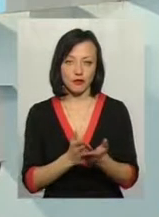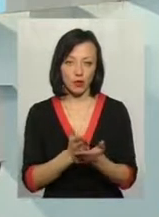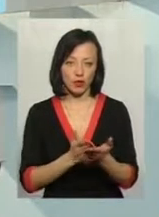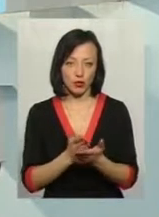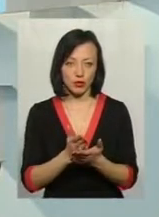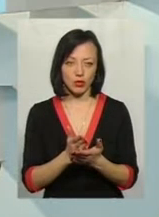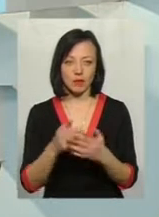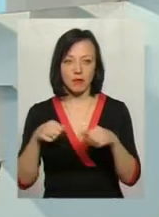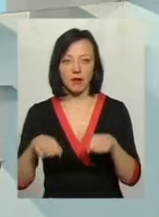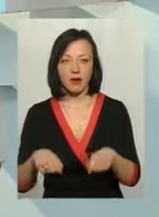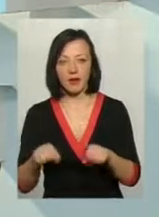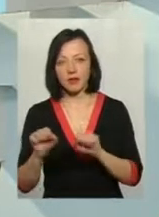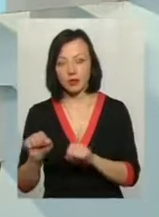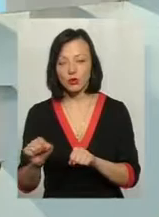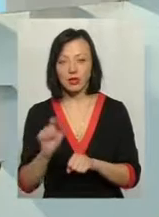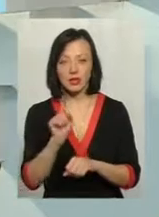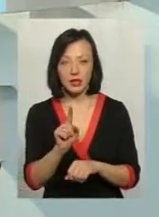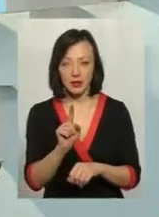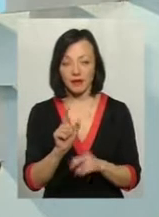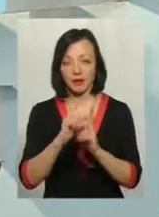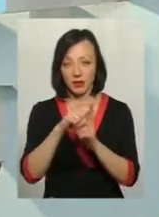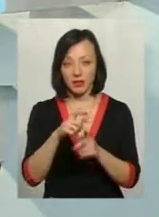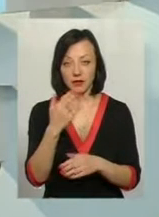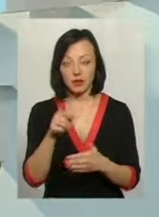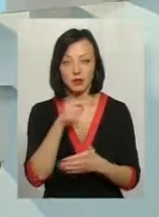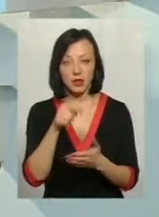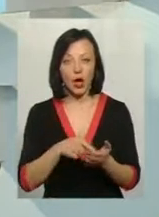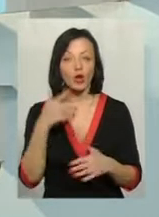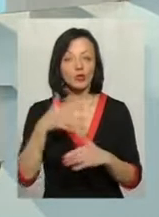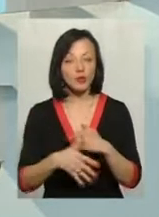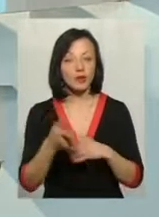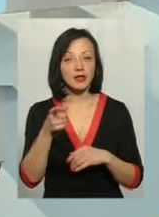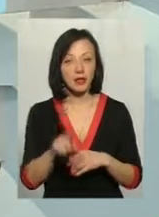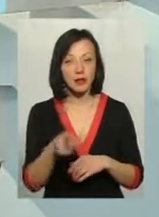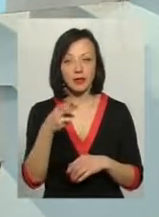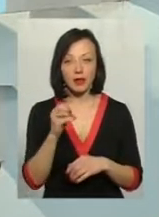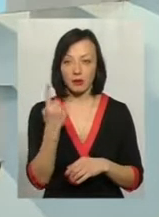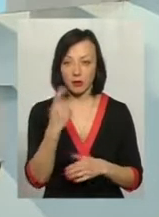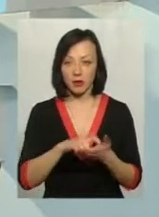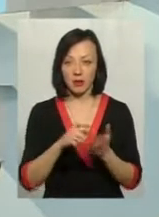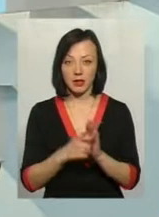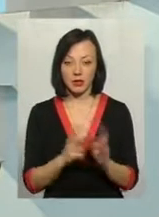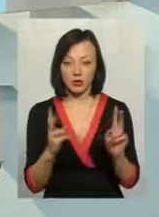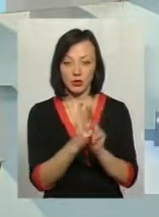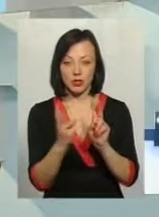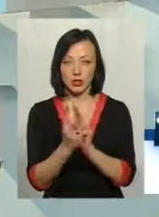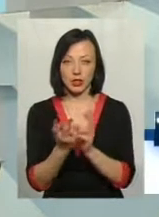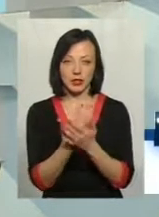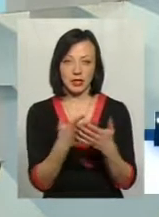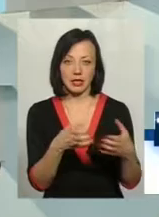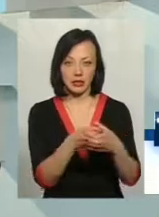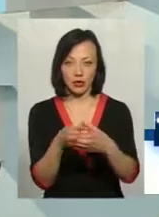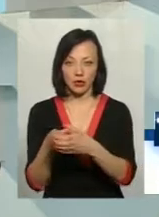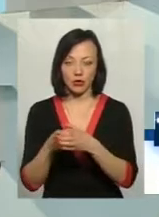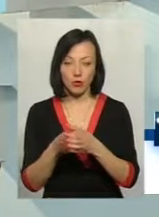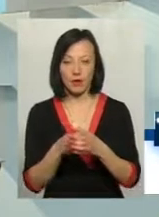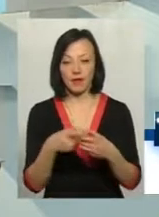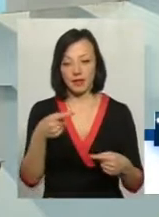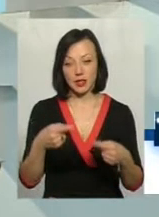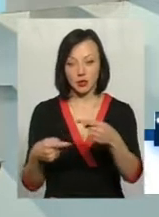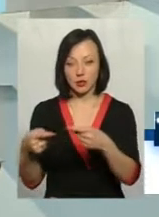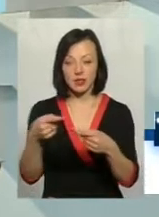в права їх відстоювати. І відповідаючи на ваше питання, розуміння з'являється там, де в одному кабінеті сходяться різні групи, і саме в